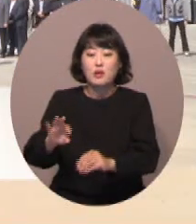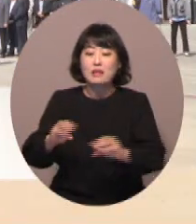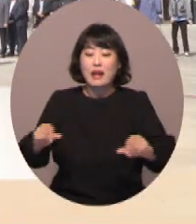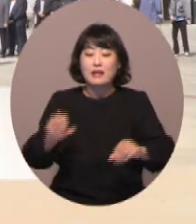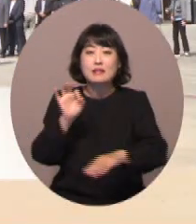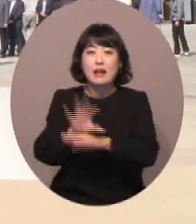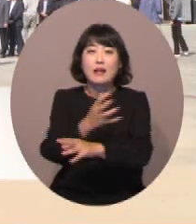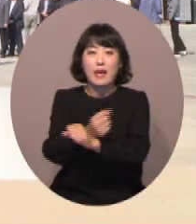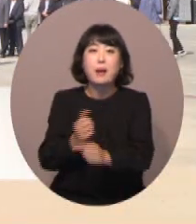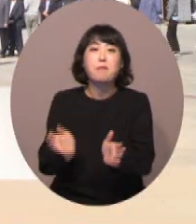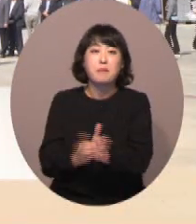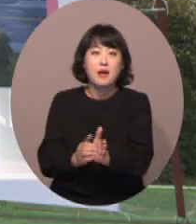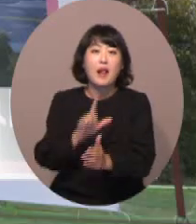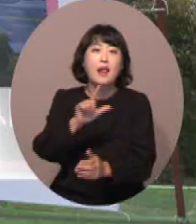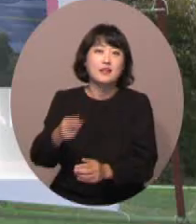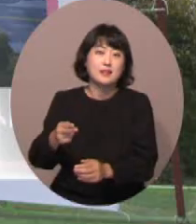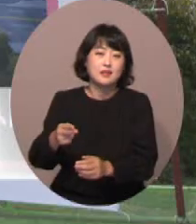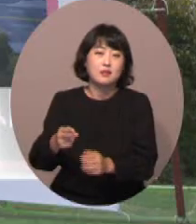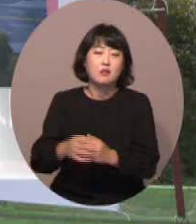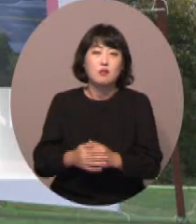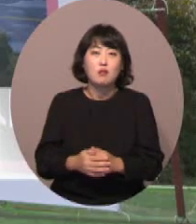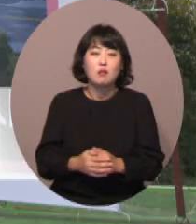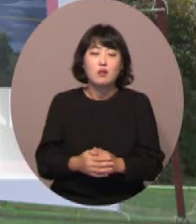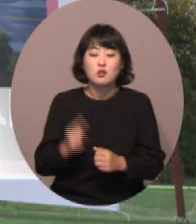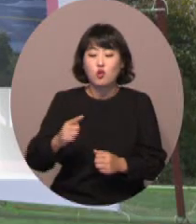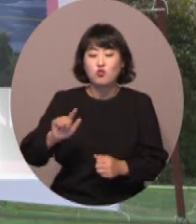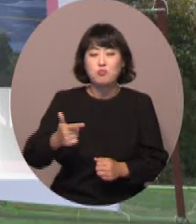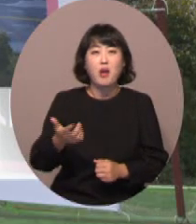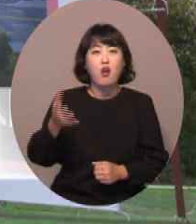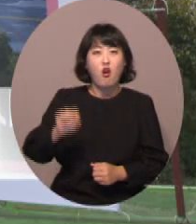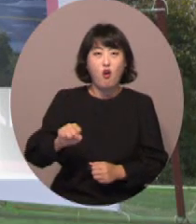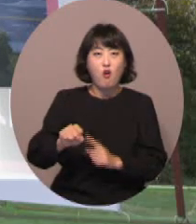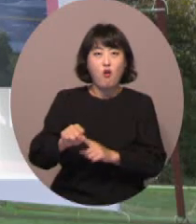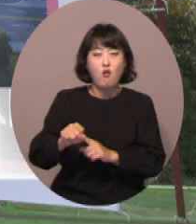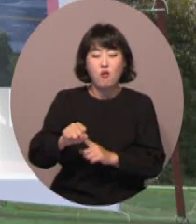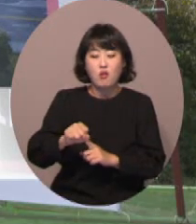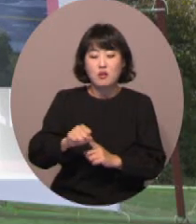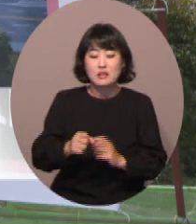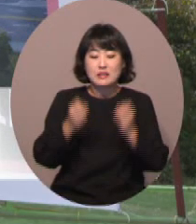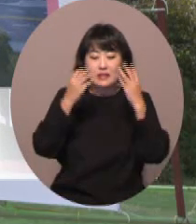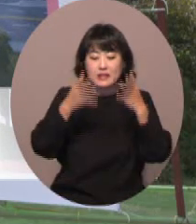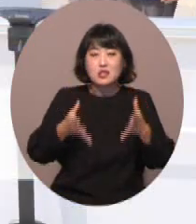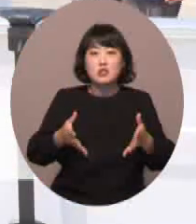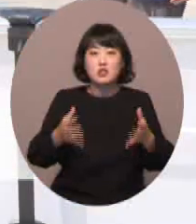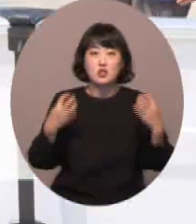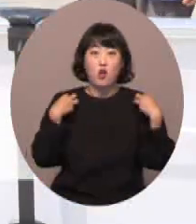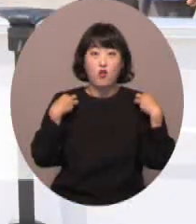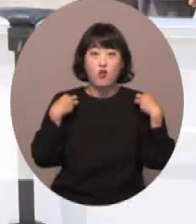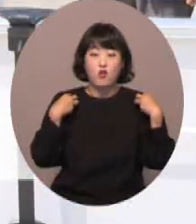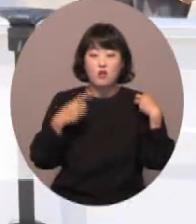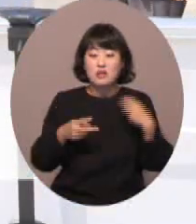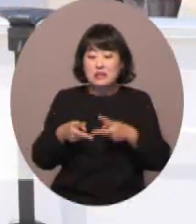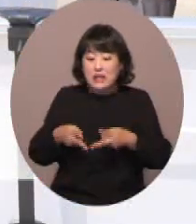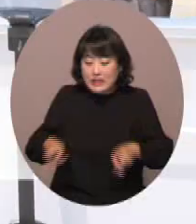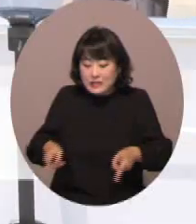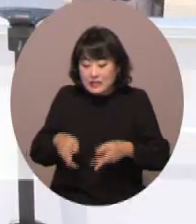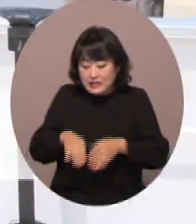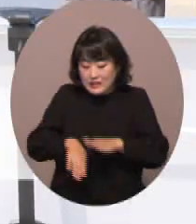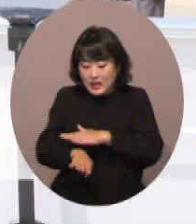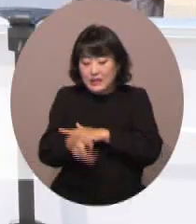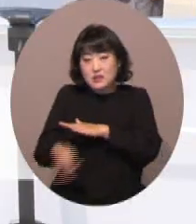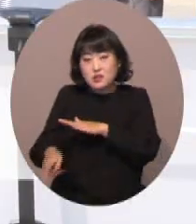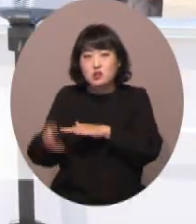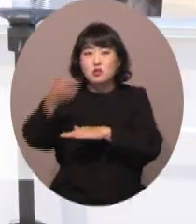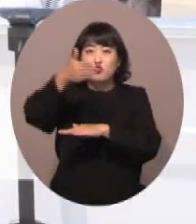신청사로 이전합니다 1600억원 가량이 투입되는 대덕구 신청사는 지하 2층 지상 9층